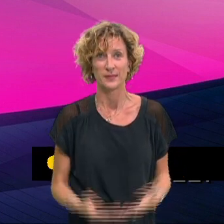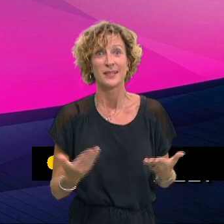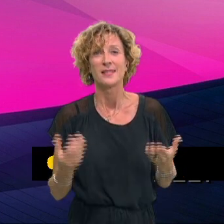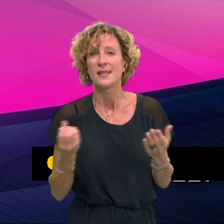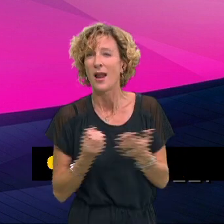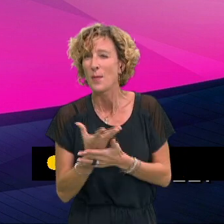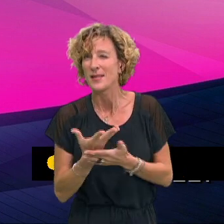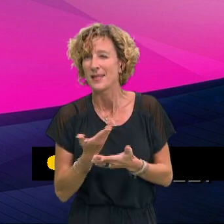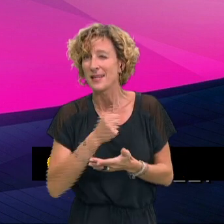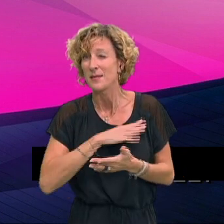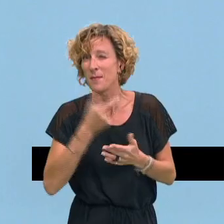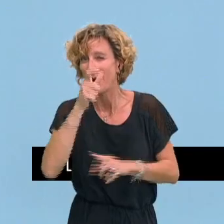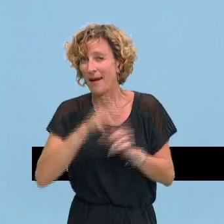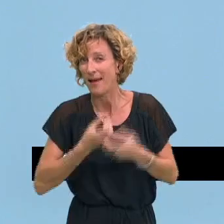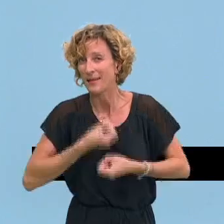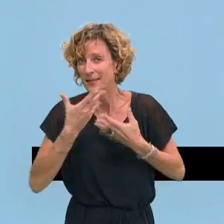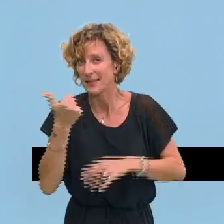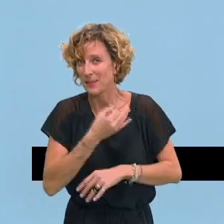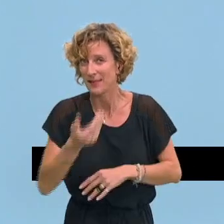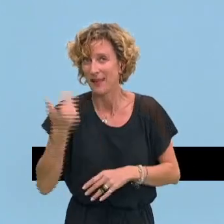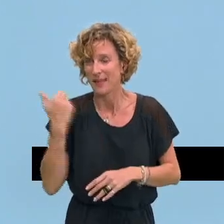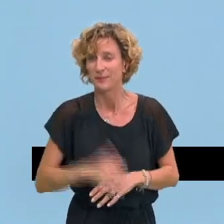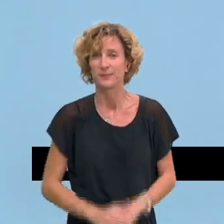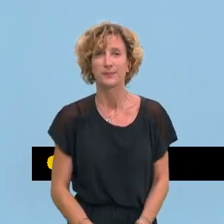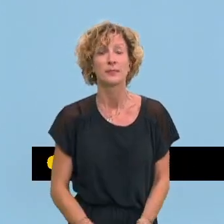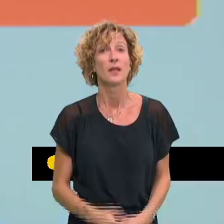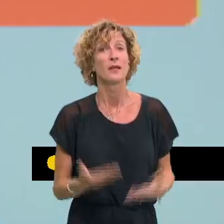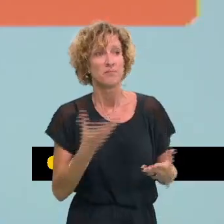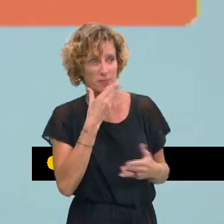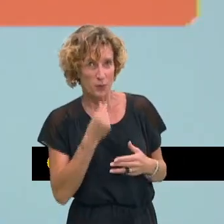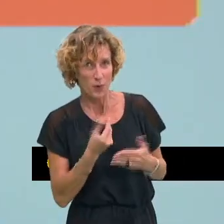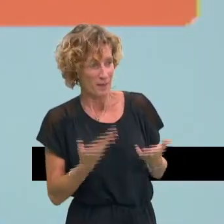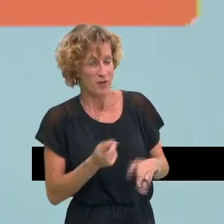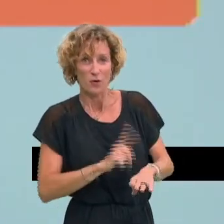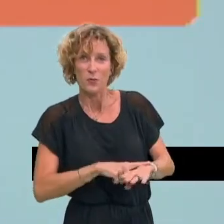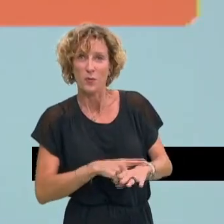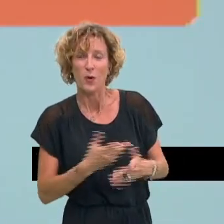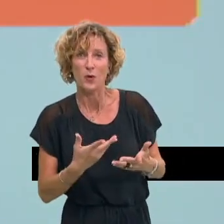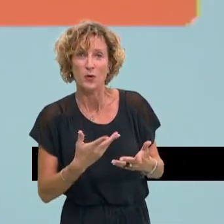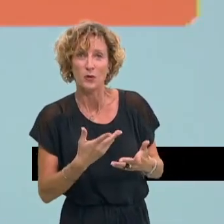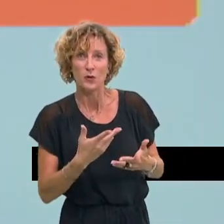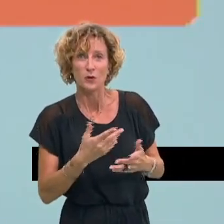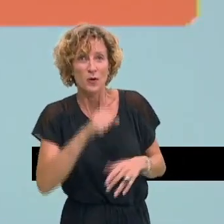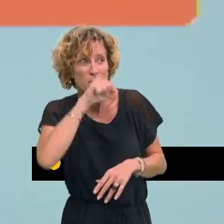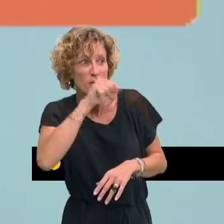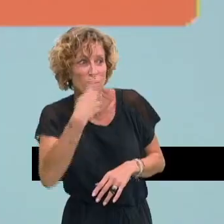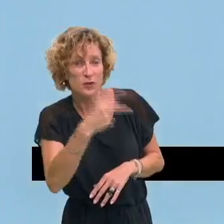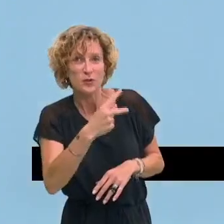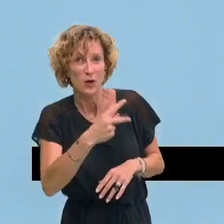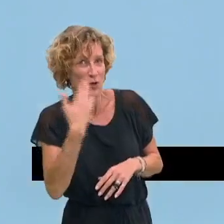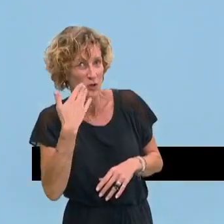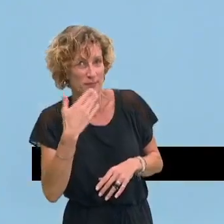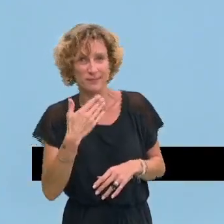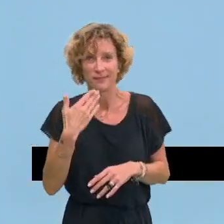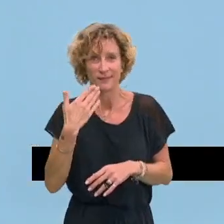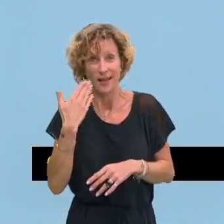message de Situmat la semaine dernière. Magnifique. Et c'est maintenant l'heure, Sigrid, de votre coup de cœur. Je sais que vous allez